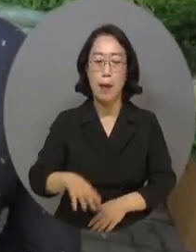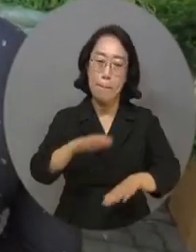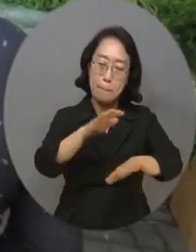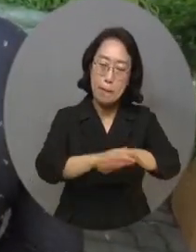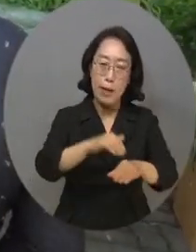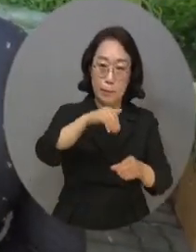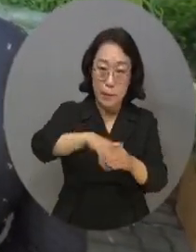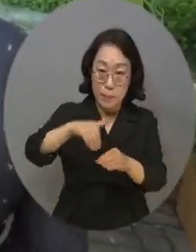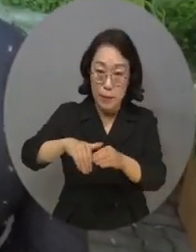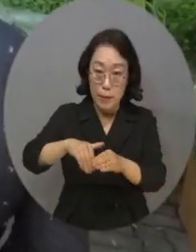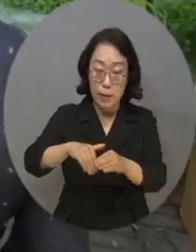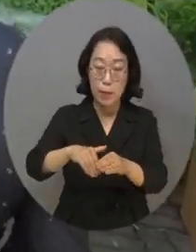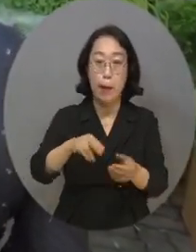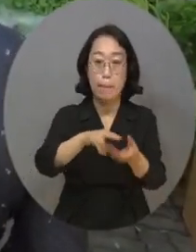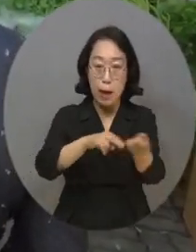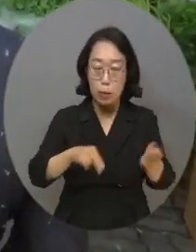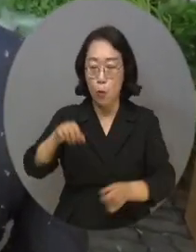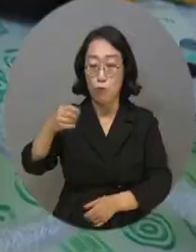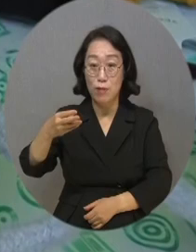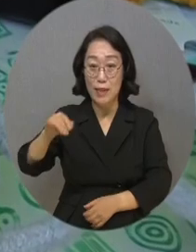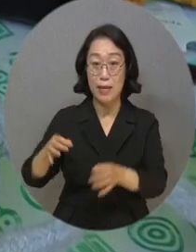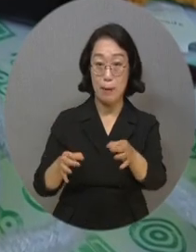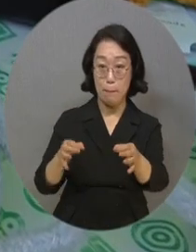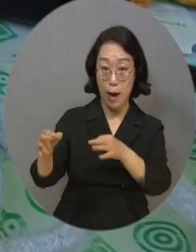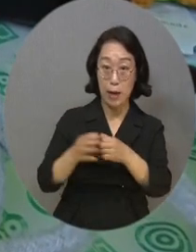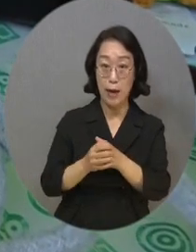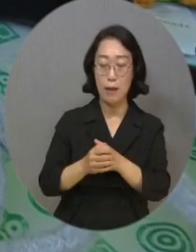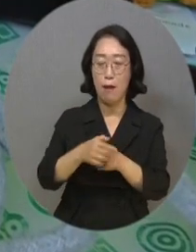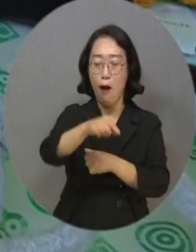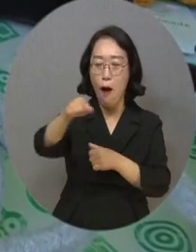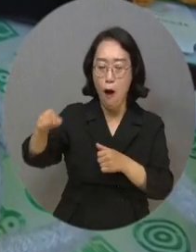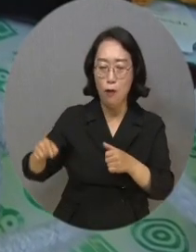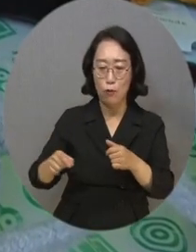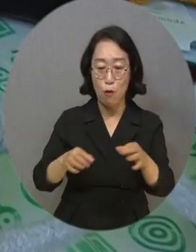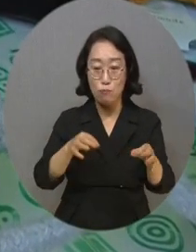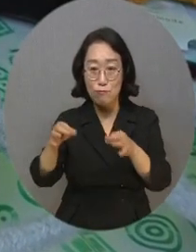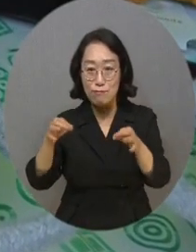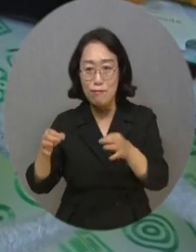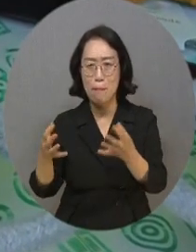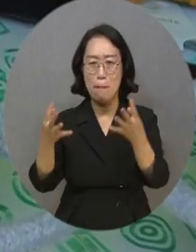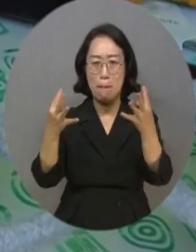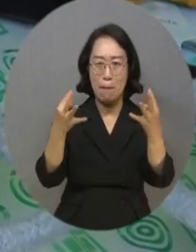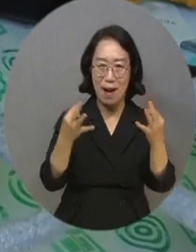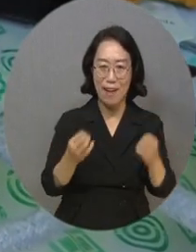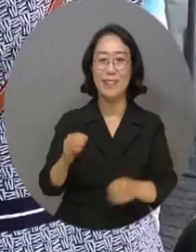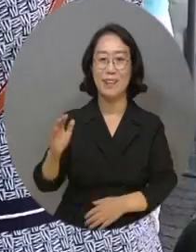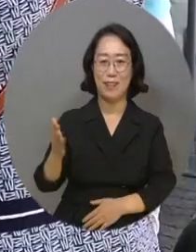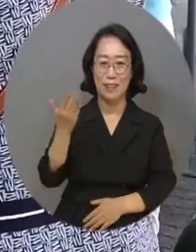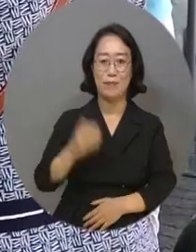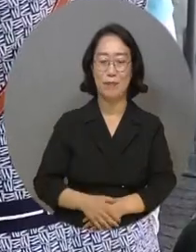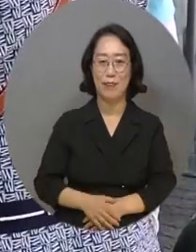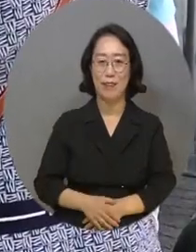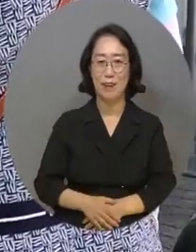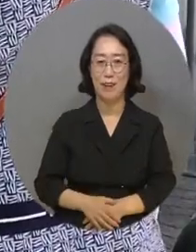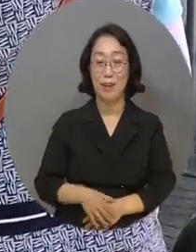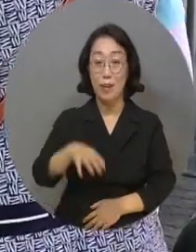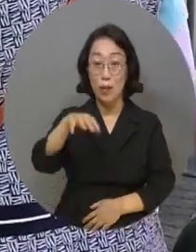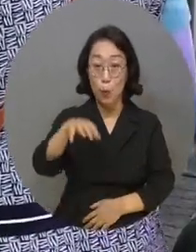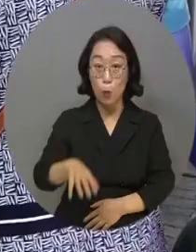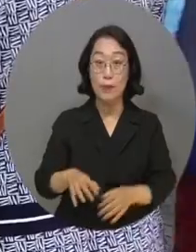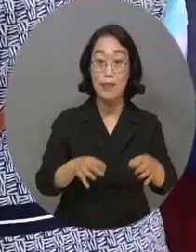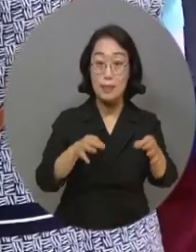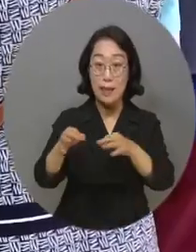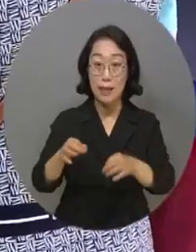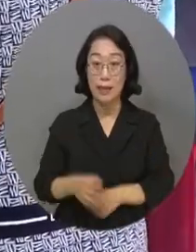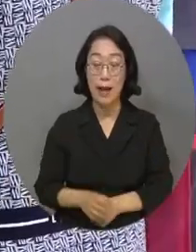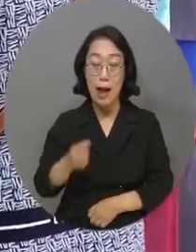농특산품 판매장과 플리마켓을 열어 주말 장터를 풍성하게 채웠습니다. 3호 주말 장터는